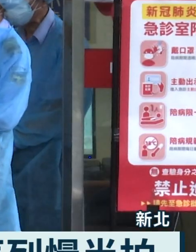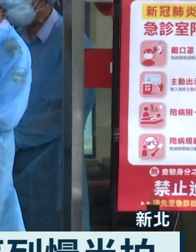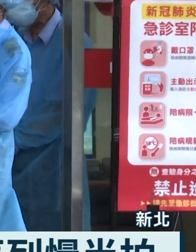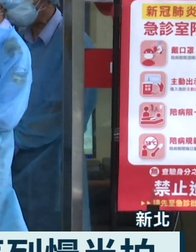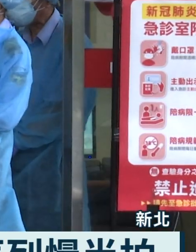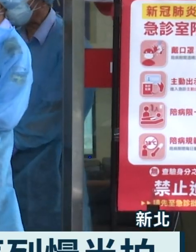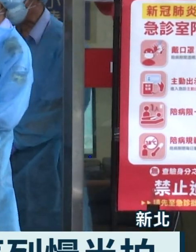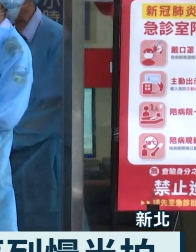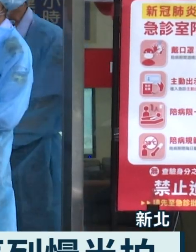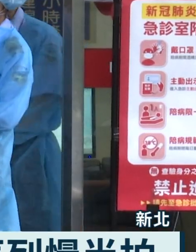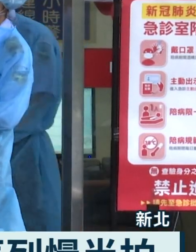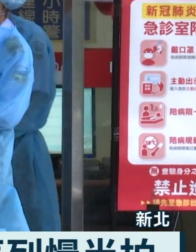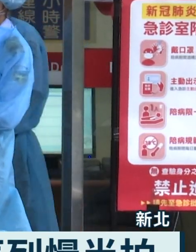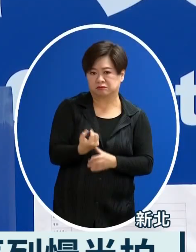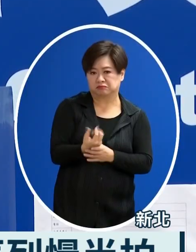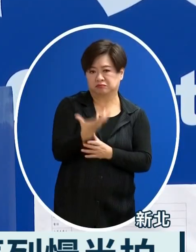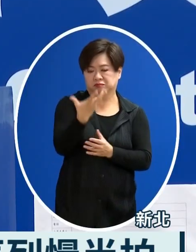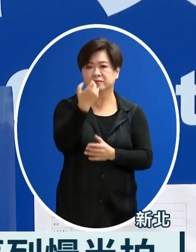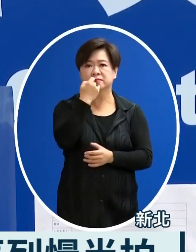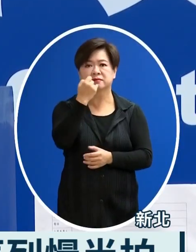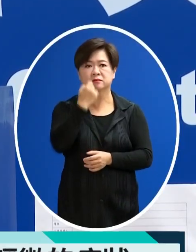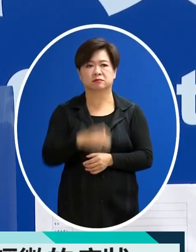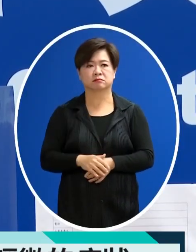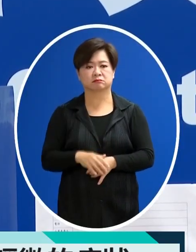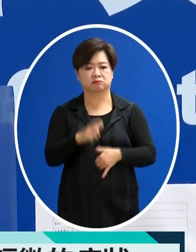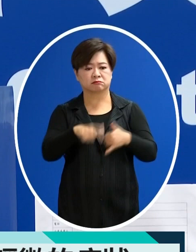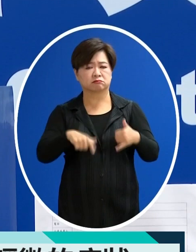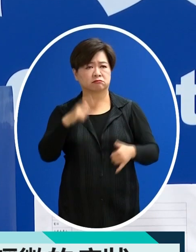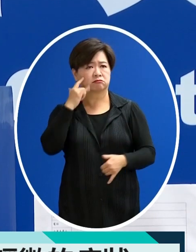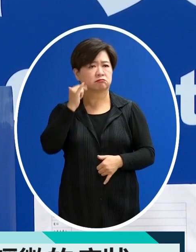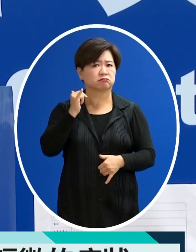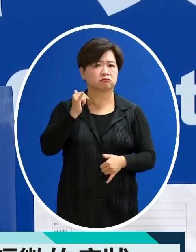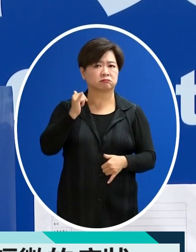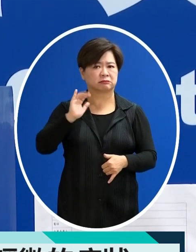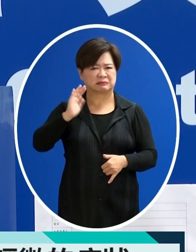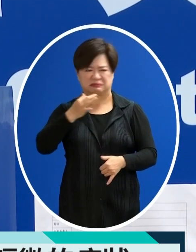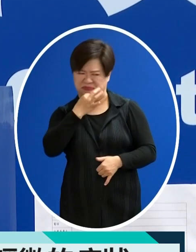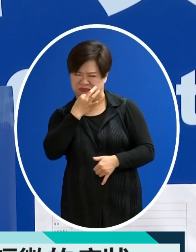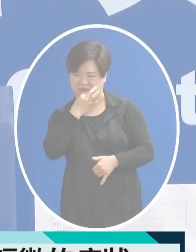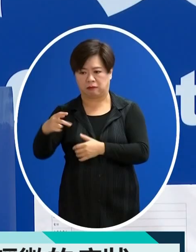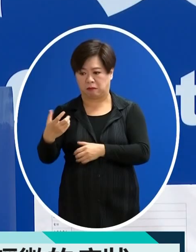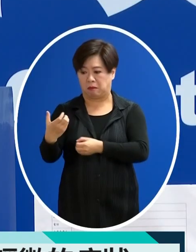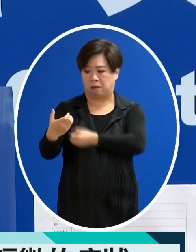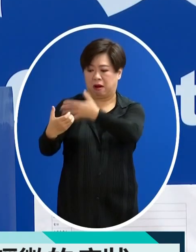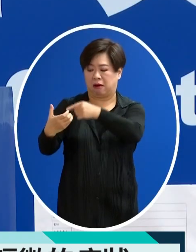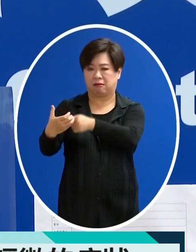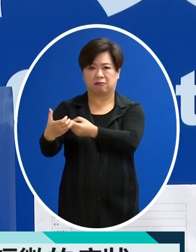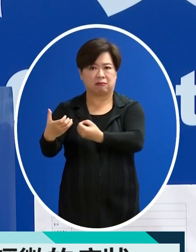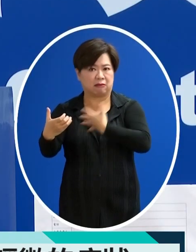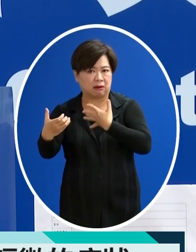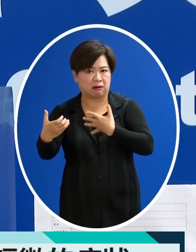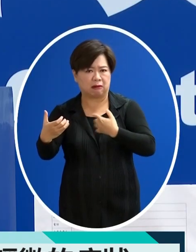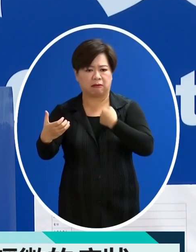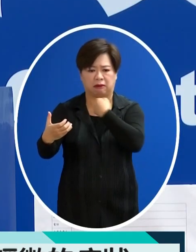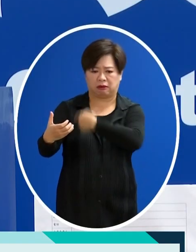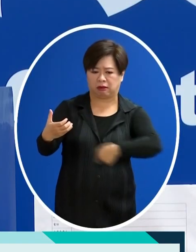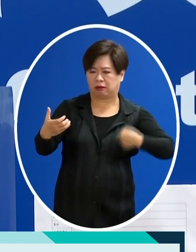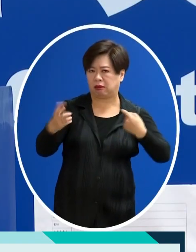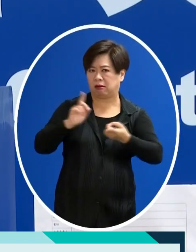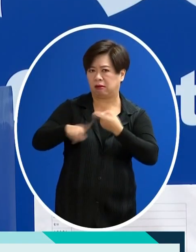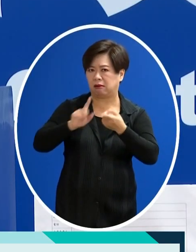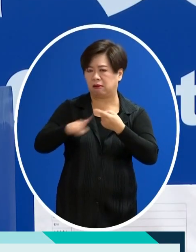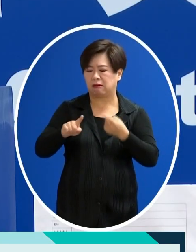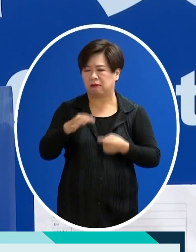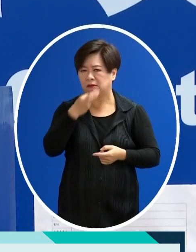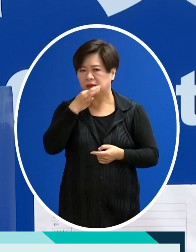去采检，结果一家都确诊。 无症状，但是如果你有一些风险的接触史，轻微的症状，或者是说你有一些